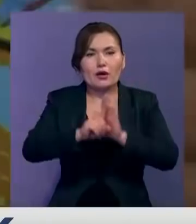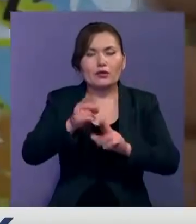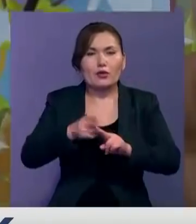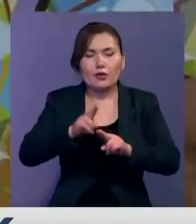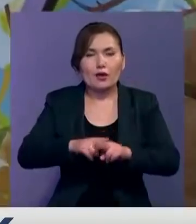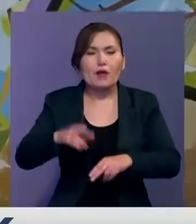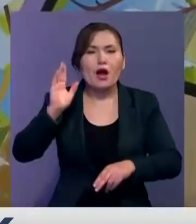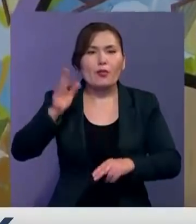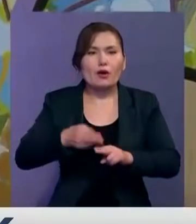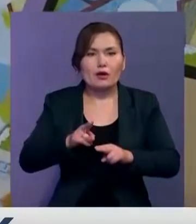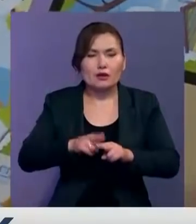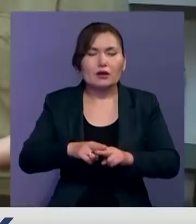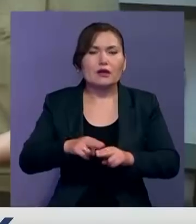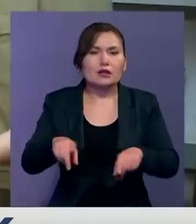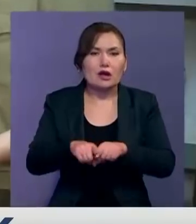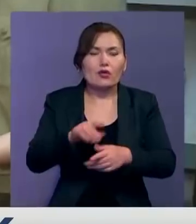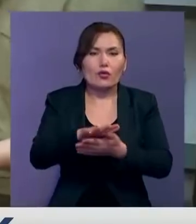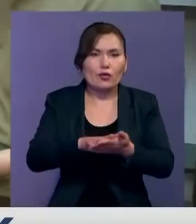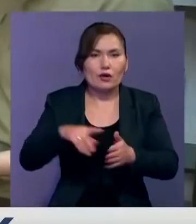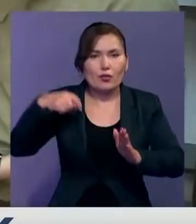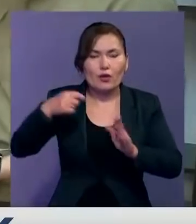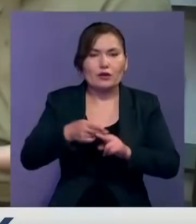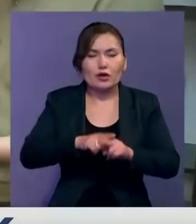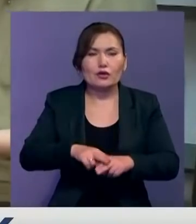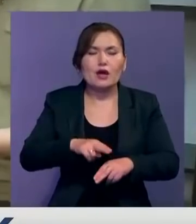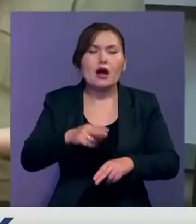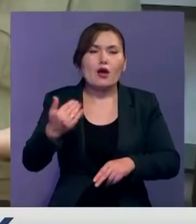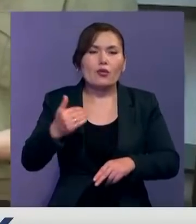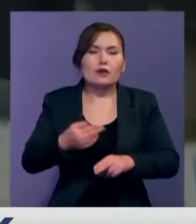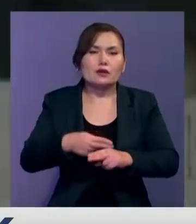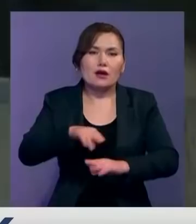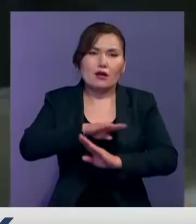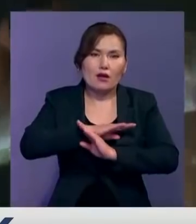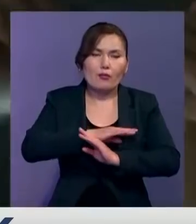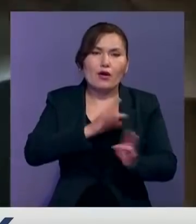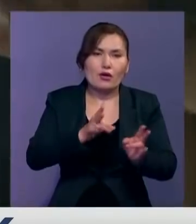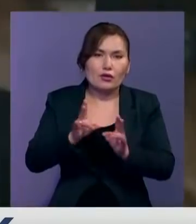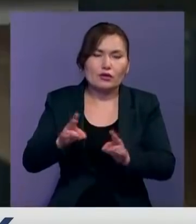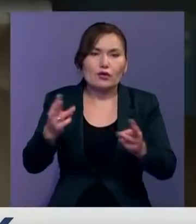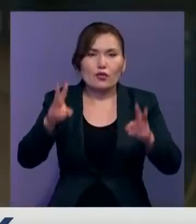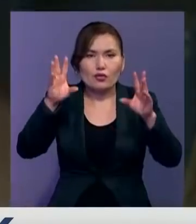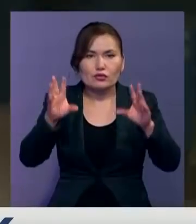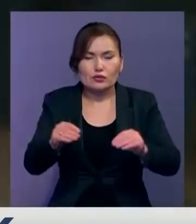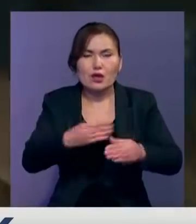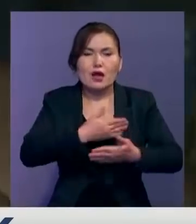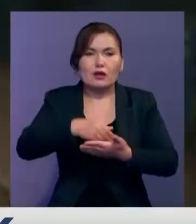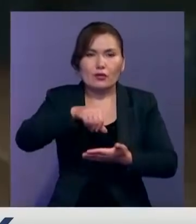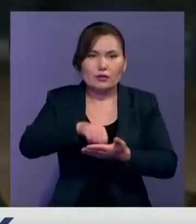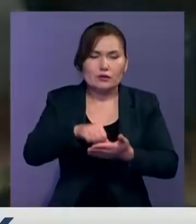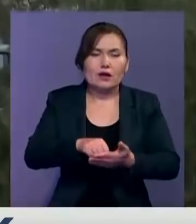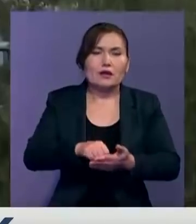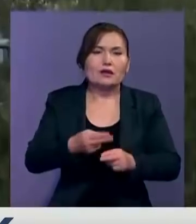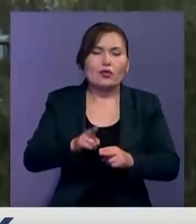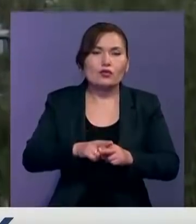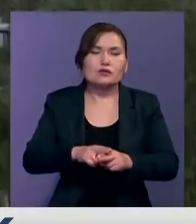оны келешекте сериалға айналдыру. Мұндағы мақсат қызмет барысында ерлікпен қаза болған әріптестердің өмірін көрсету, дейді ол. Нұрбек Байбосын,